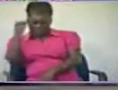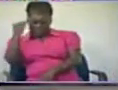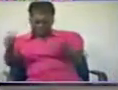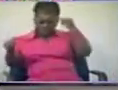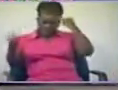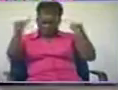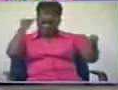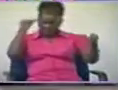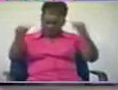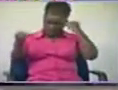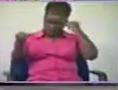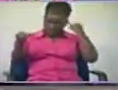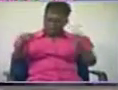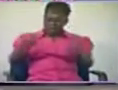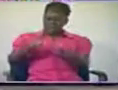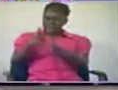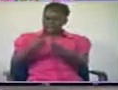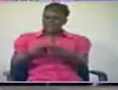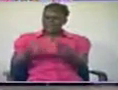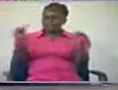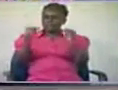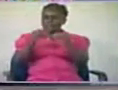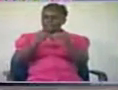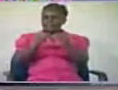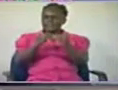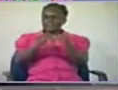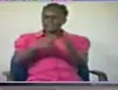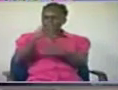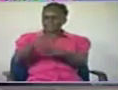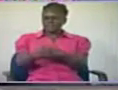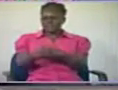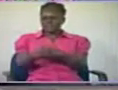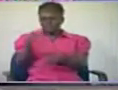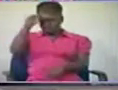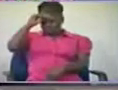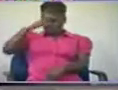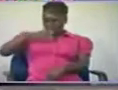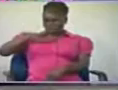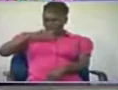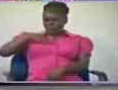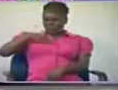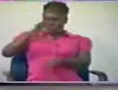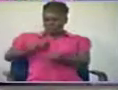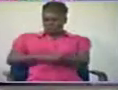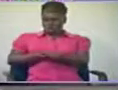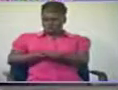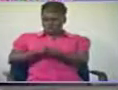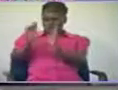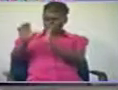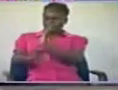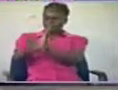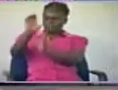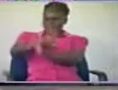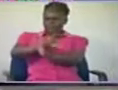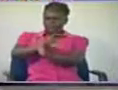waliotupa na tukiitisha mkutano mwingine tutawapatia maoni yetu kulingana na mfumo ambao ungekuwa